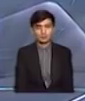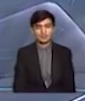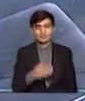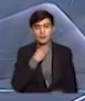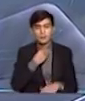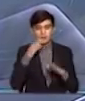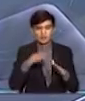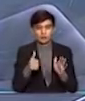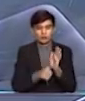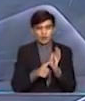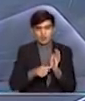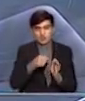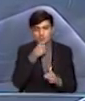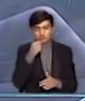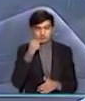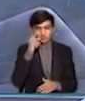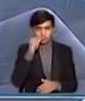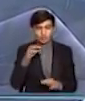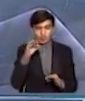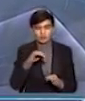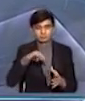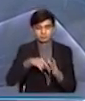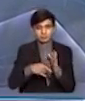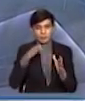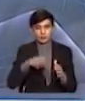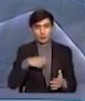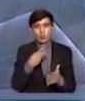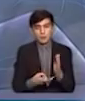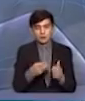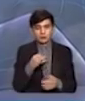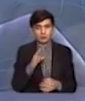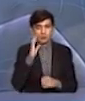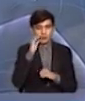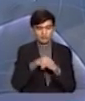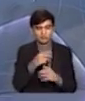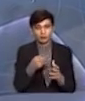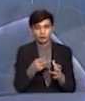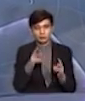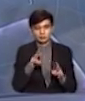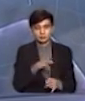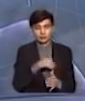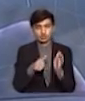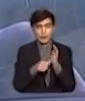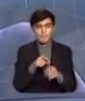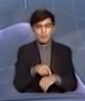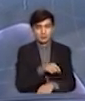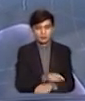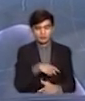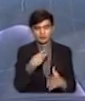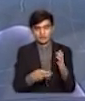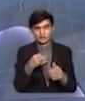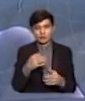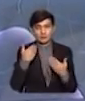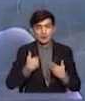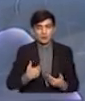Семейде жасы 60 талқындаған азамат қазылған құдыққа құлап түні бойы жатық балған. Тереңдігі 6 метрде орда жатқан тұрғынның мәйіті